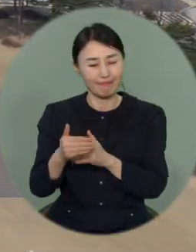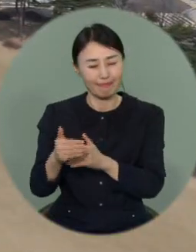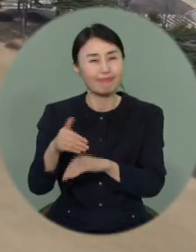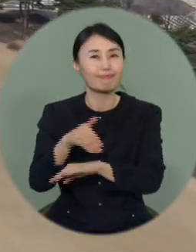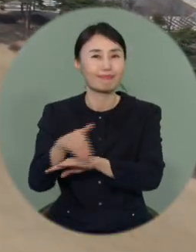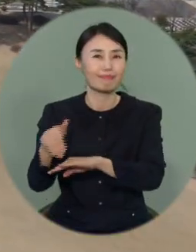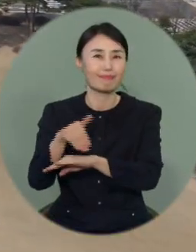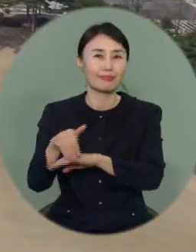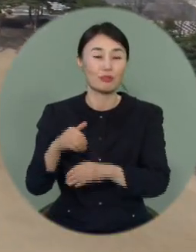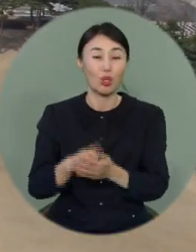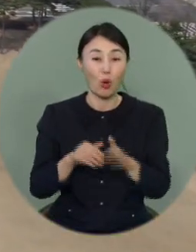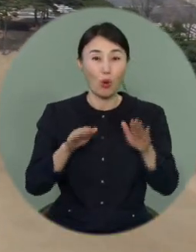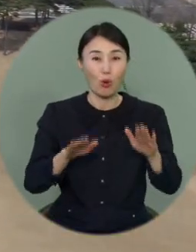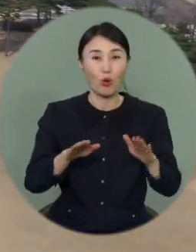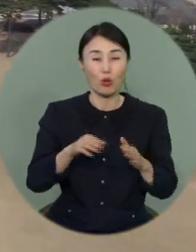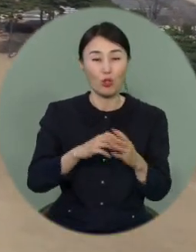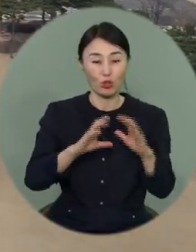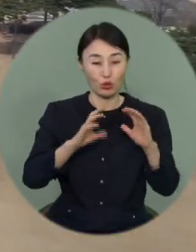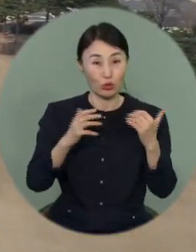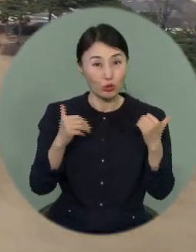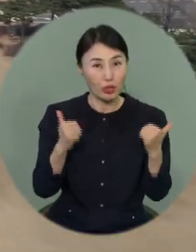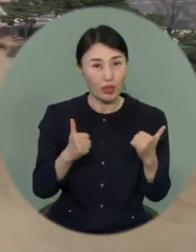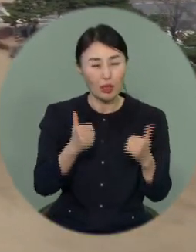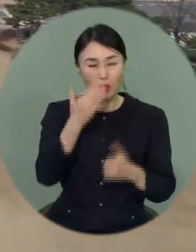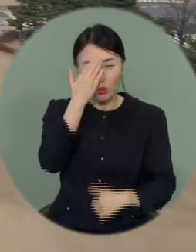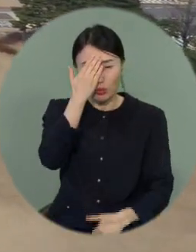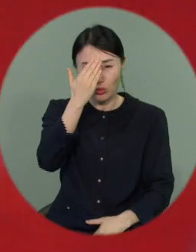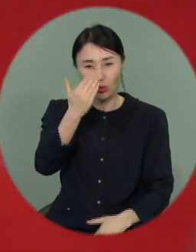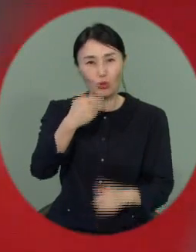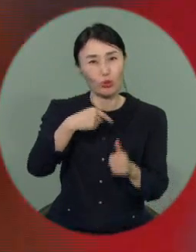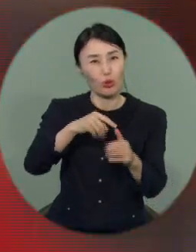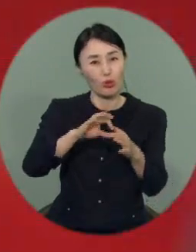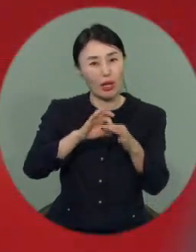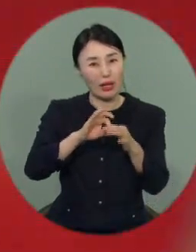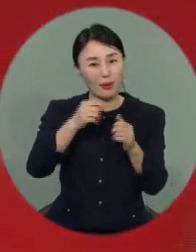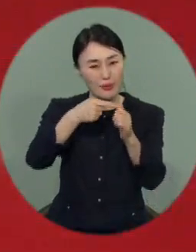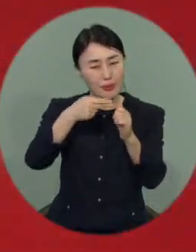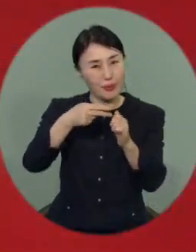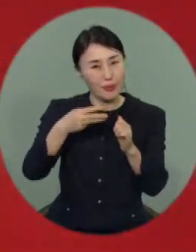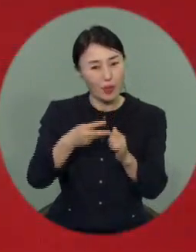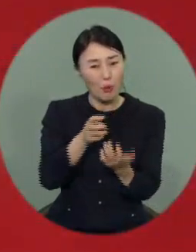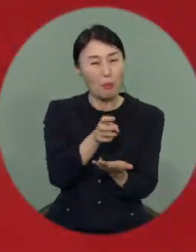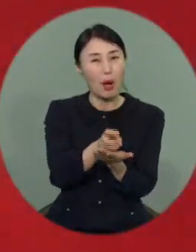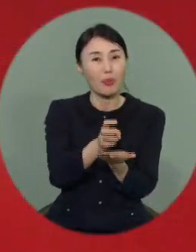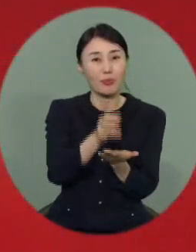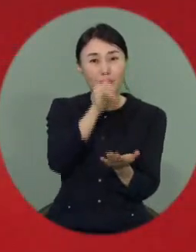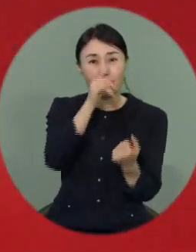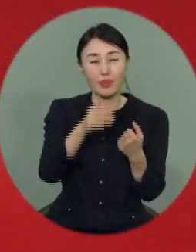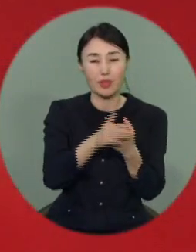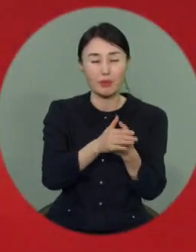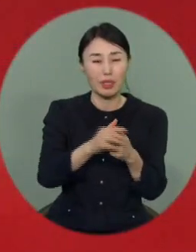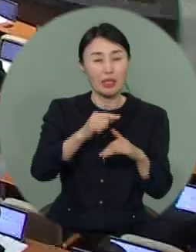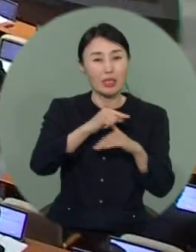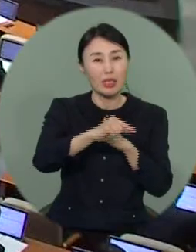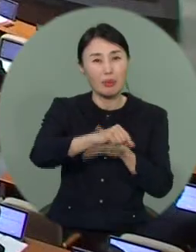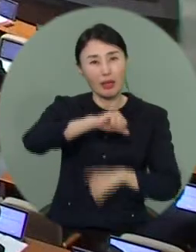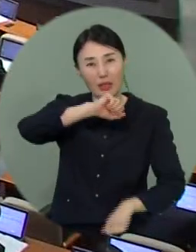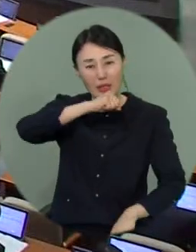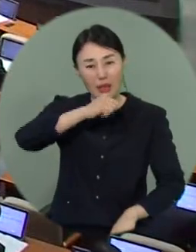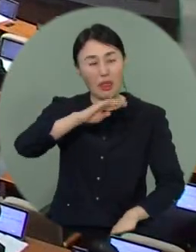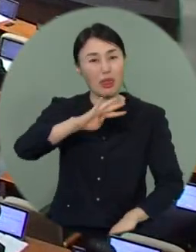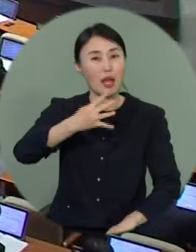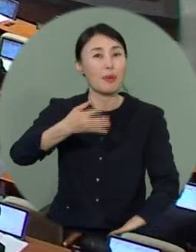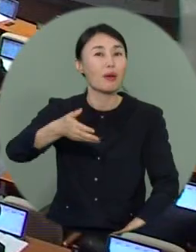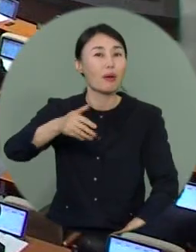있습니다. 현재 국회에는 무상교육과 관련된 3개의 법률 개정안이 제출돼 있어 지방재정 교부금 400억